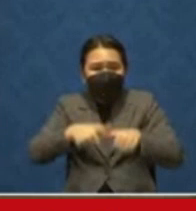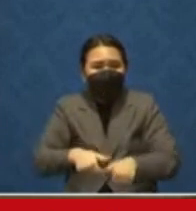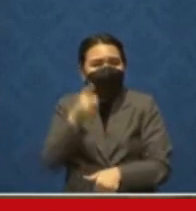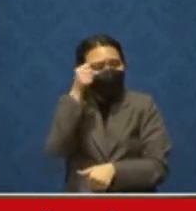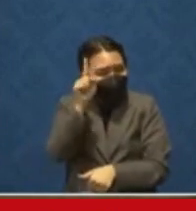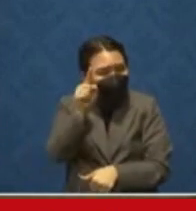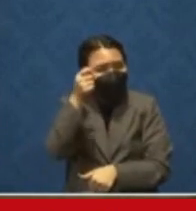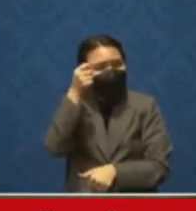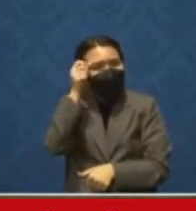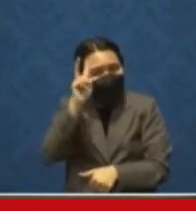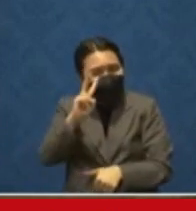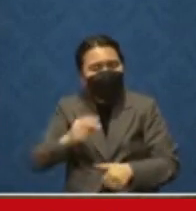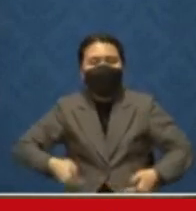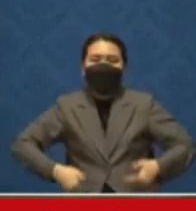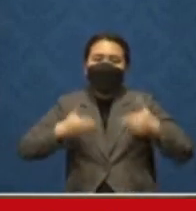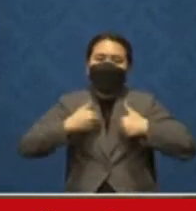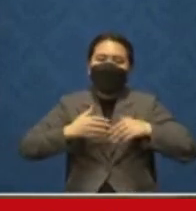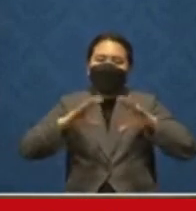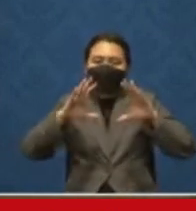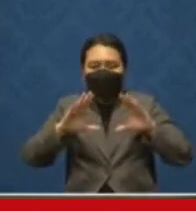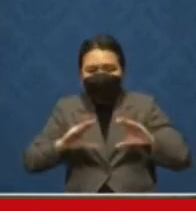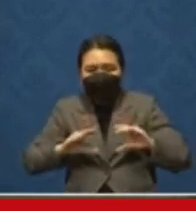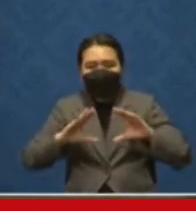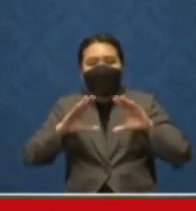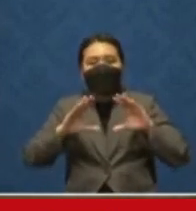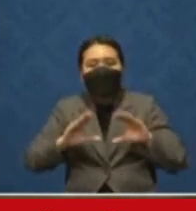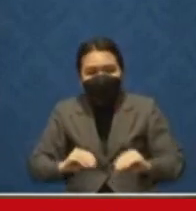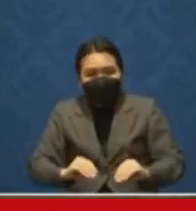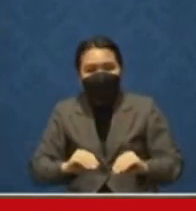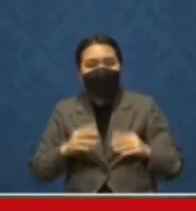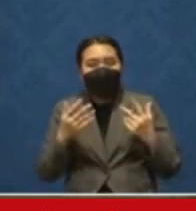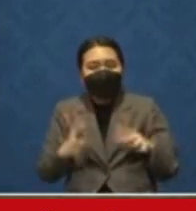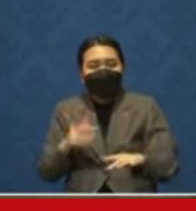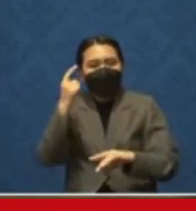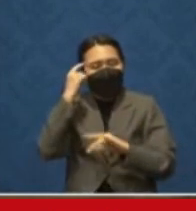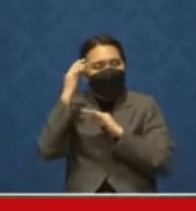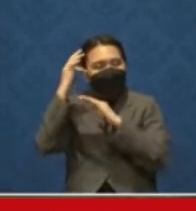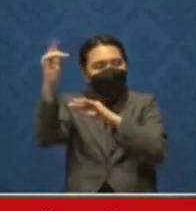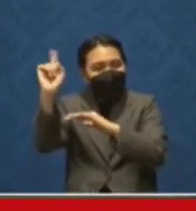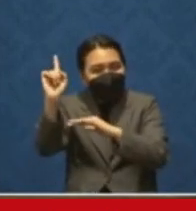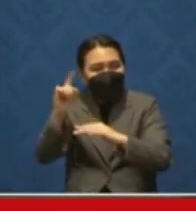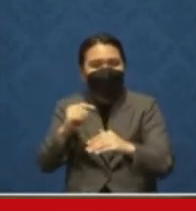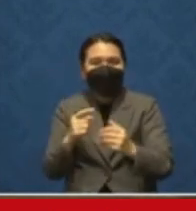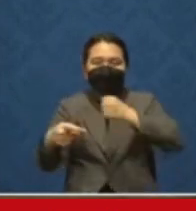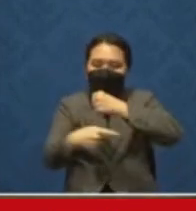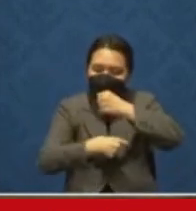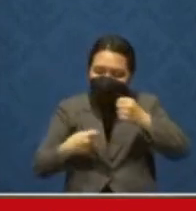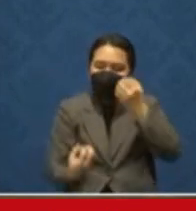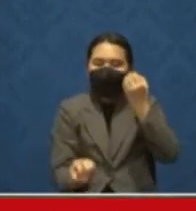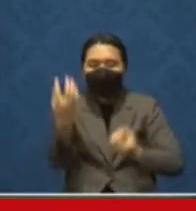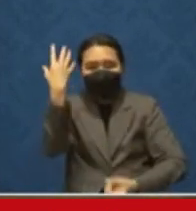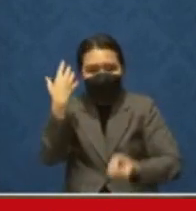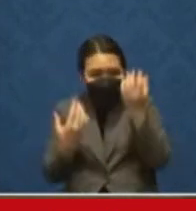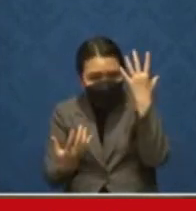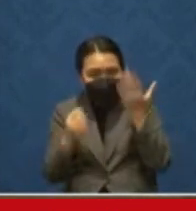พอนู่นนี่นั่นก่อนเสือชาวบ้านวันนี้หนีท่านอยู่วันนึงก็ตายวันนึงนะอยู่ 2วันชีวิต